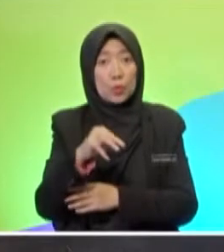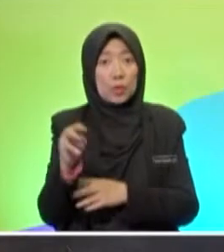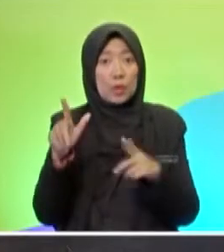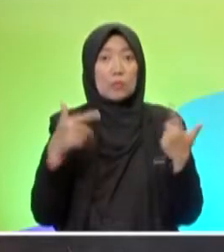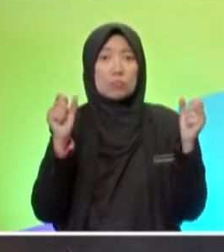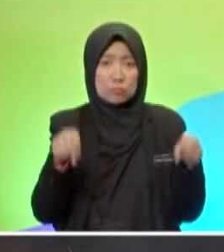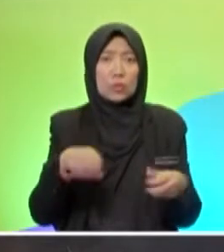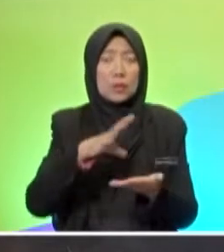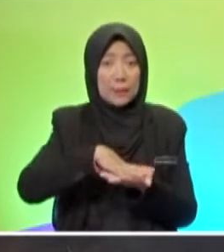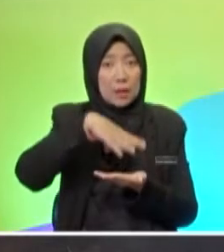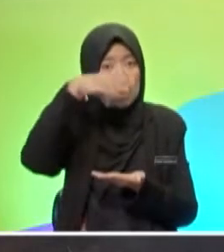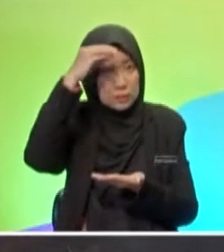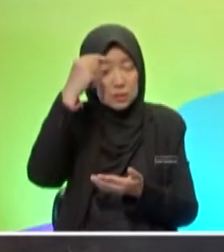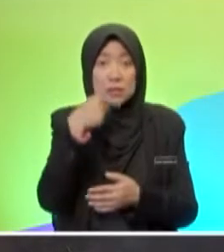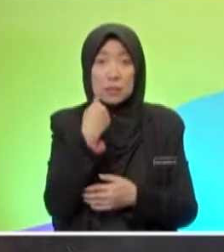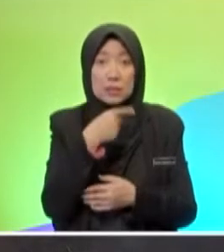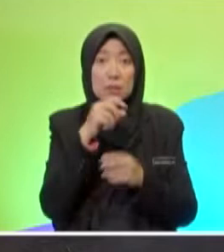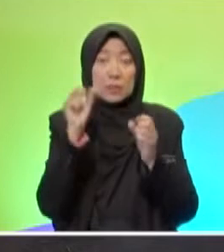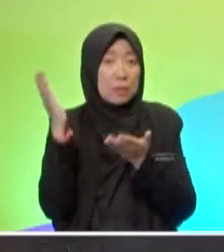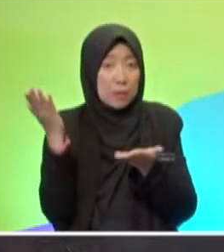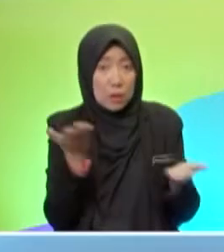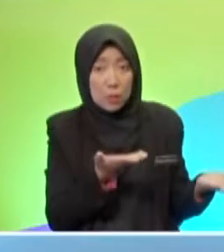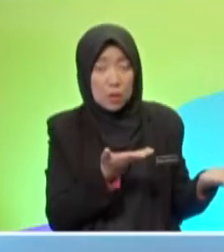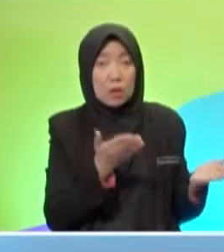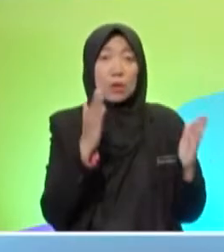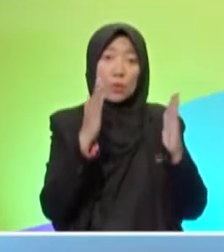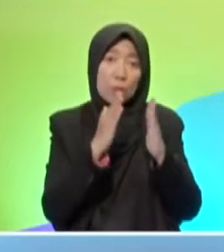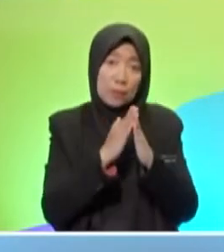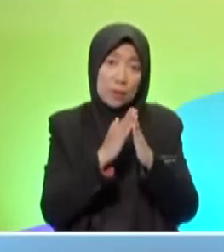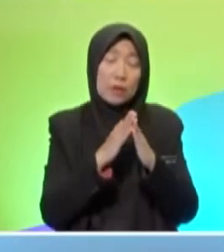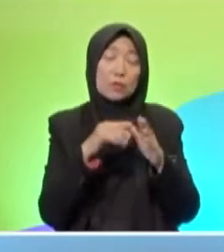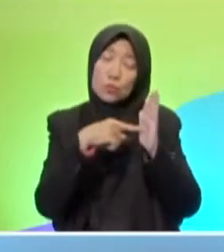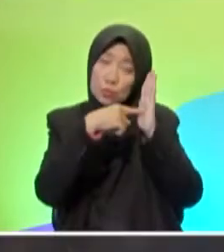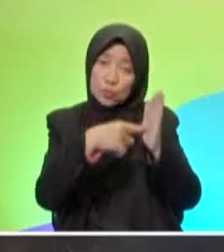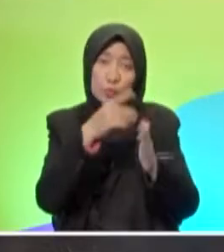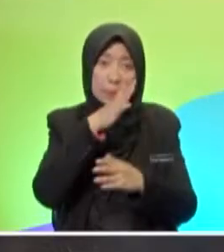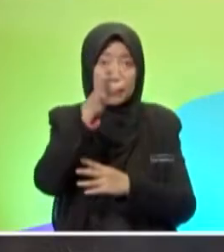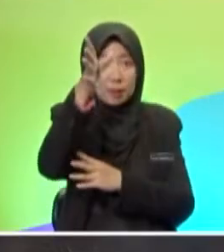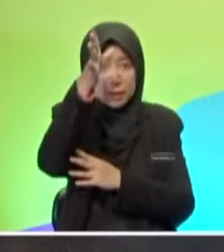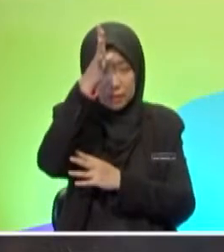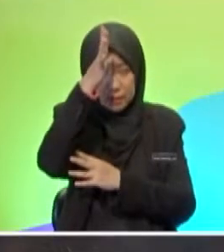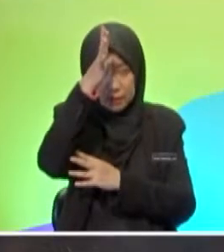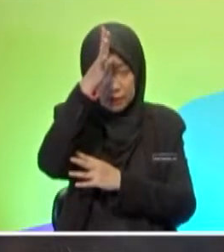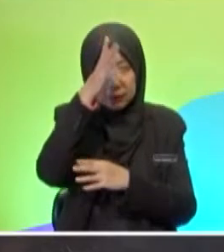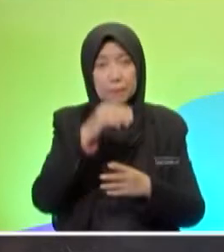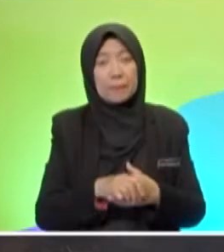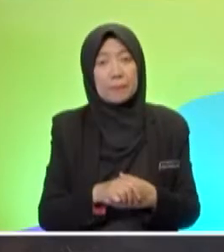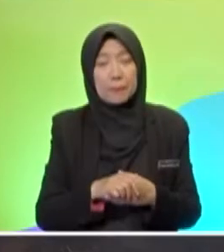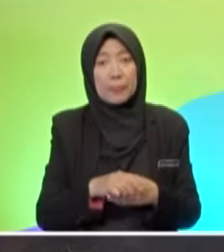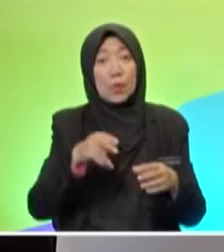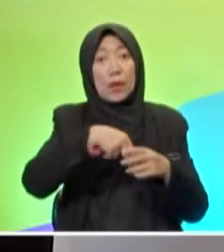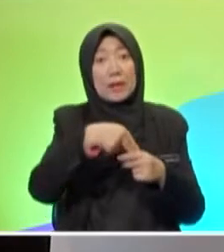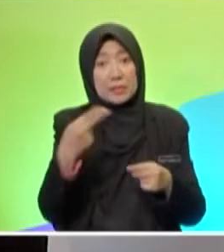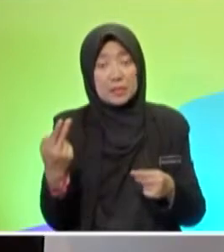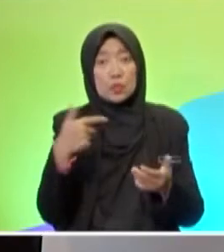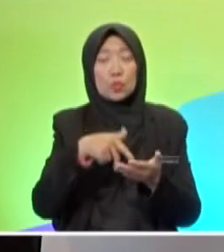siapa-siapa saja MB balik ke rumah ibu bapak miccoli tengok ini adalah hasil karya mereka CSO biner dapat hasil karya tersebut ianya